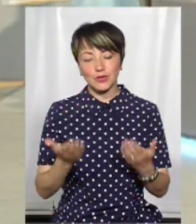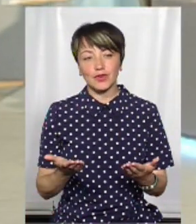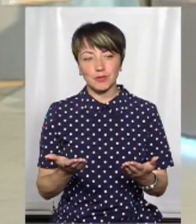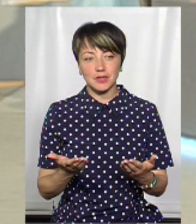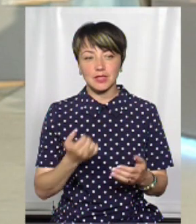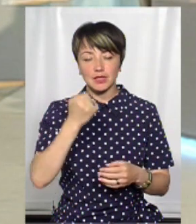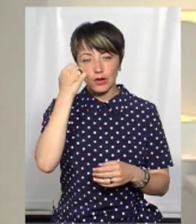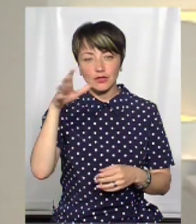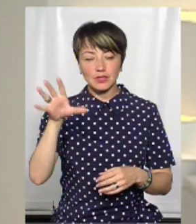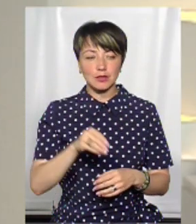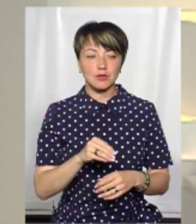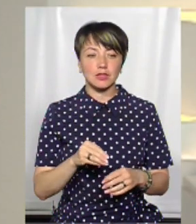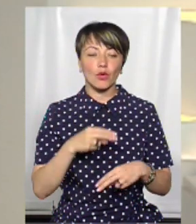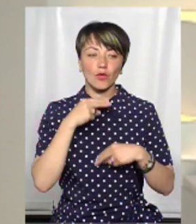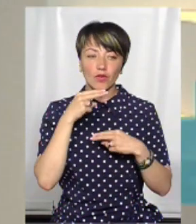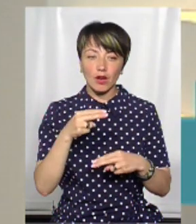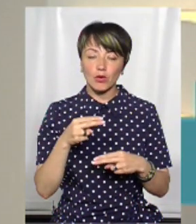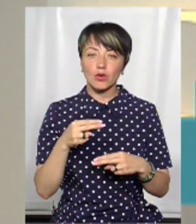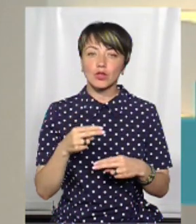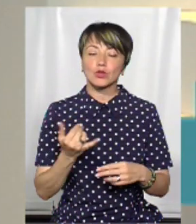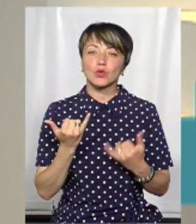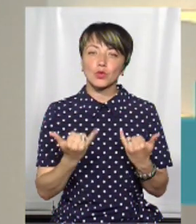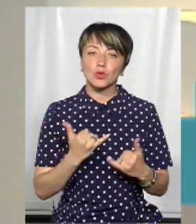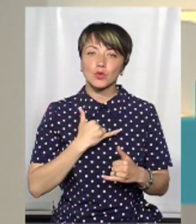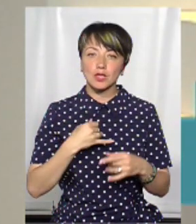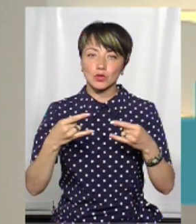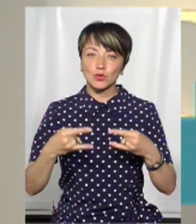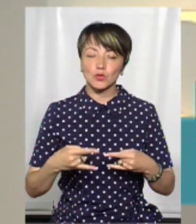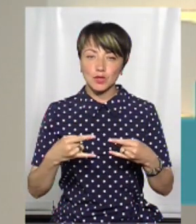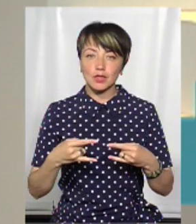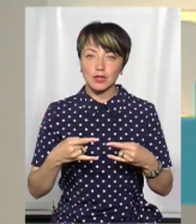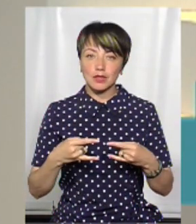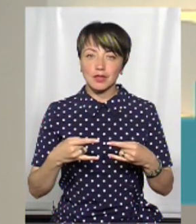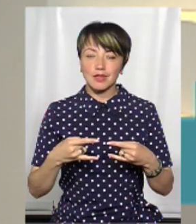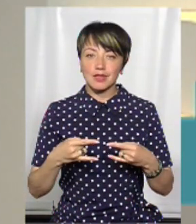Дякую вам, дякую всім за увагу. Нагадаю, що сьогодні в нашій студії